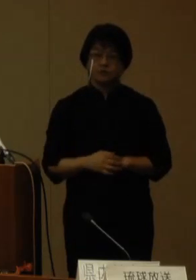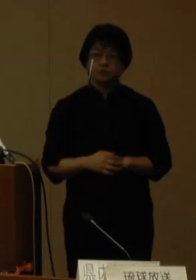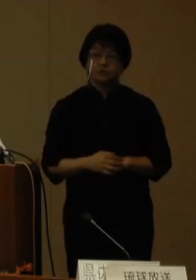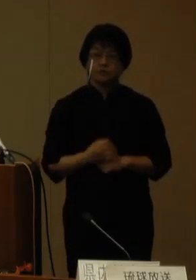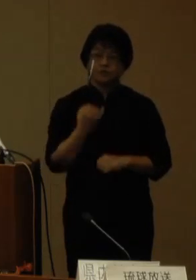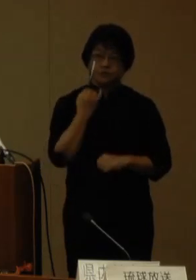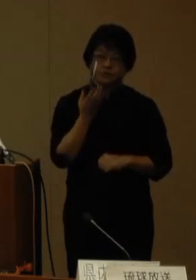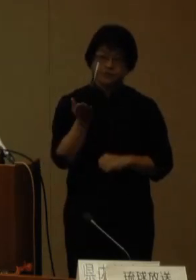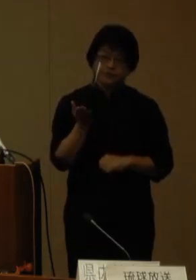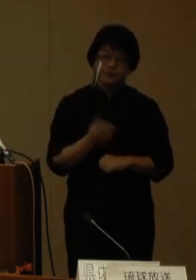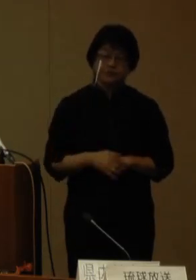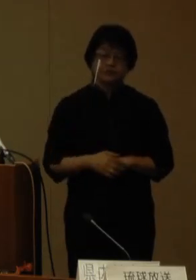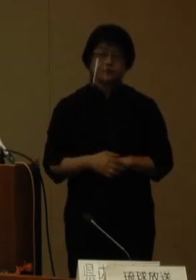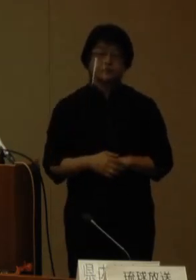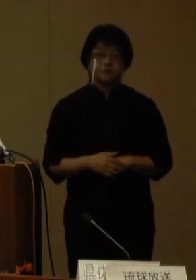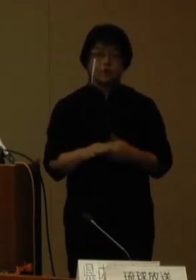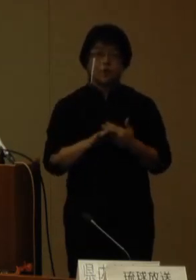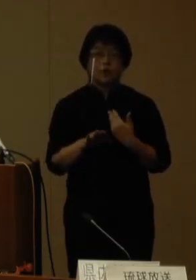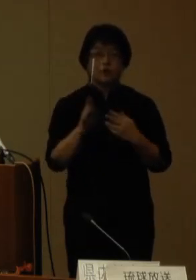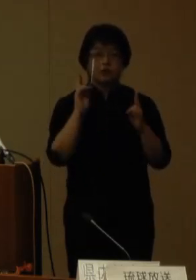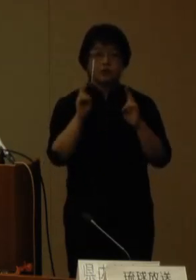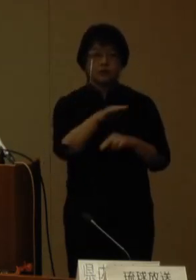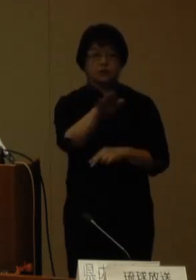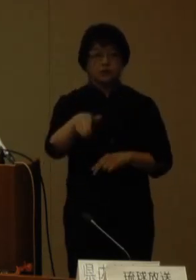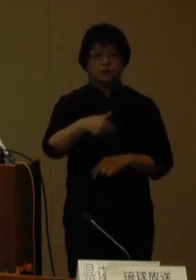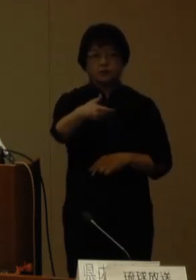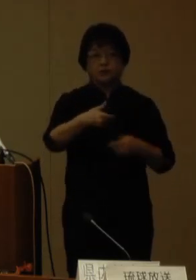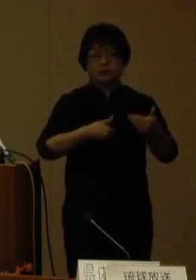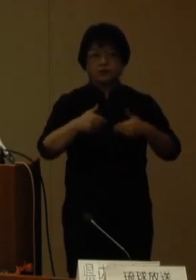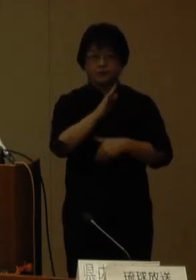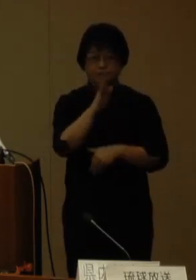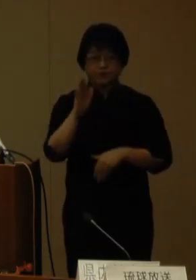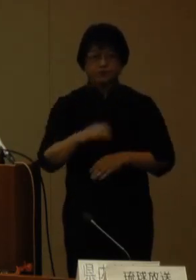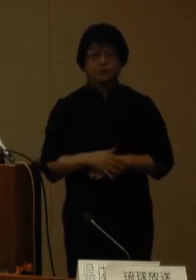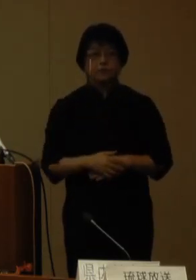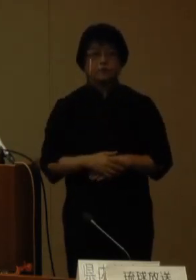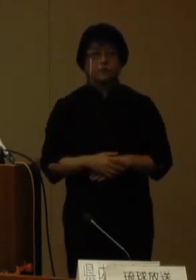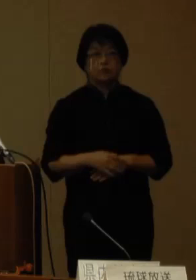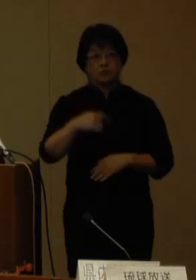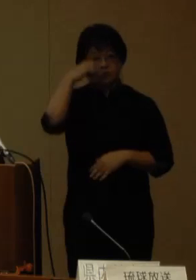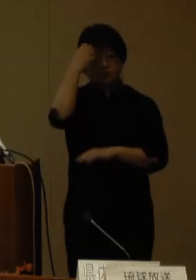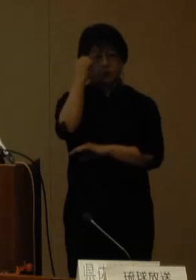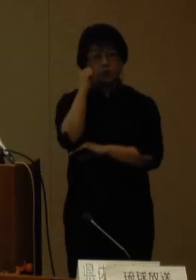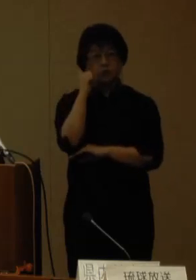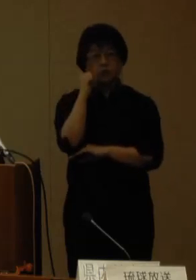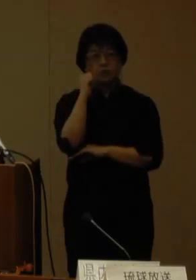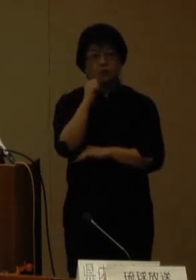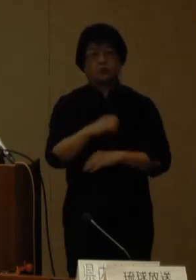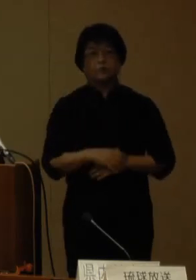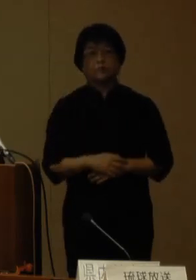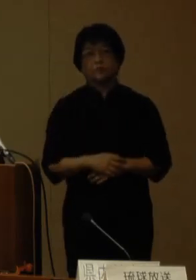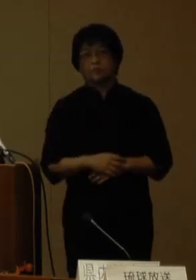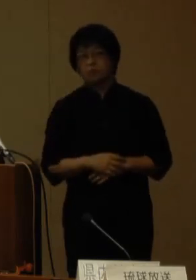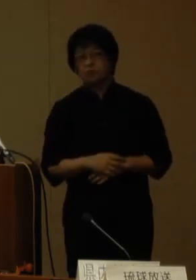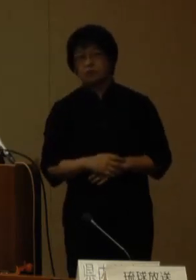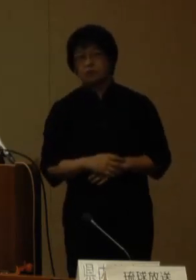いいでしょうか。ではその他の社の皆様からご質問をお受けします。新報さんどうぞ。